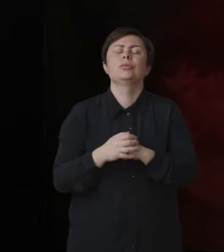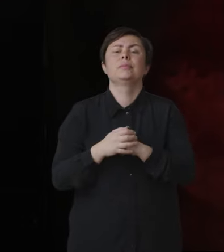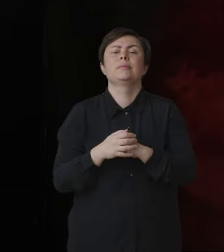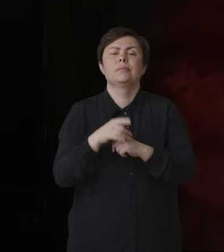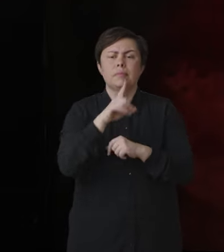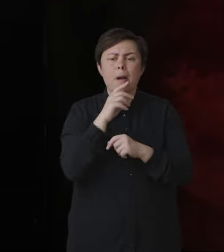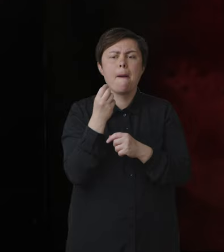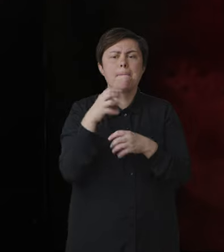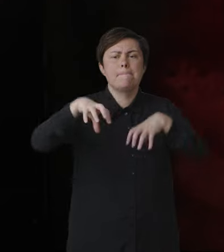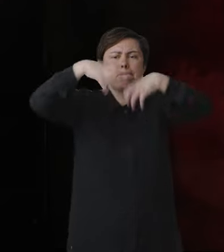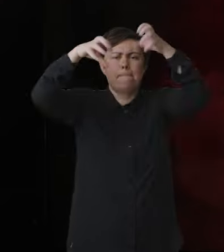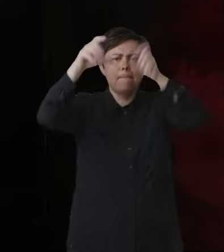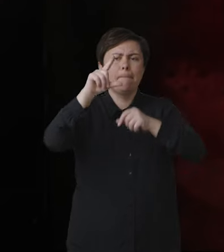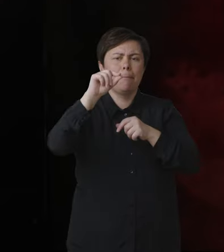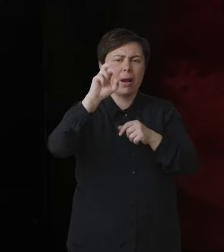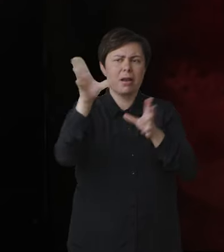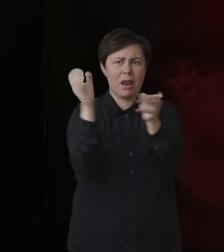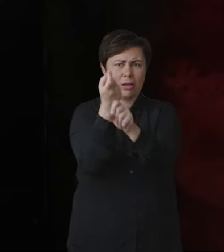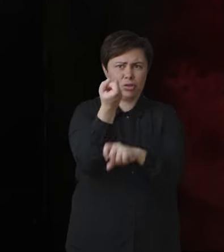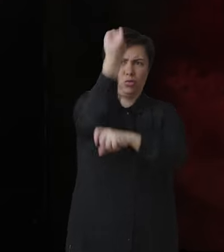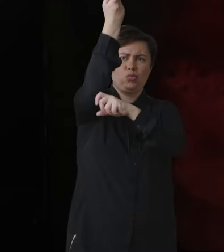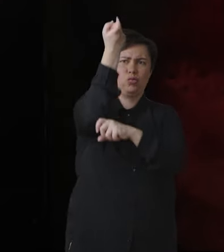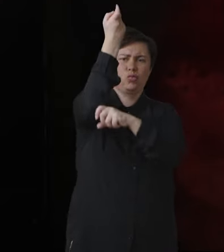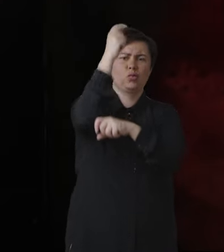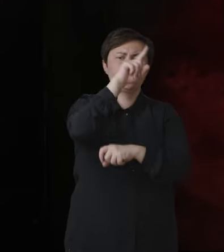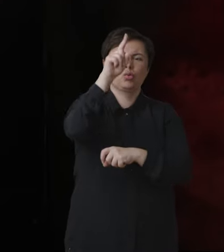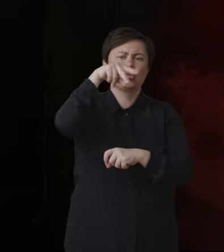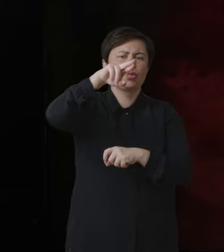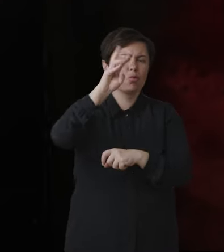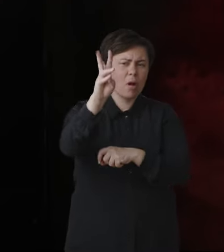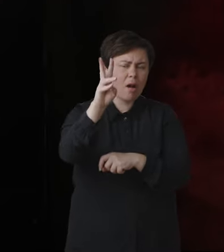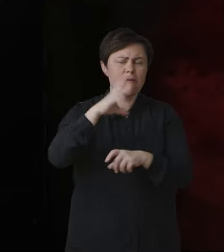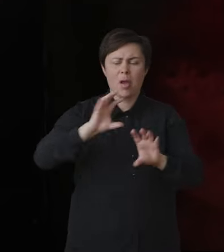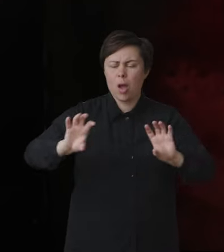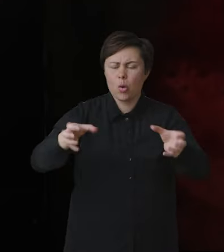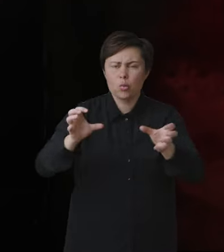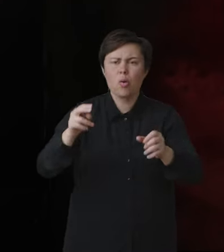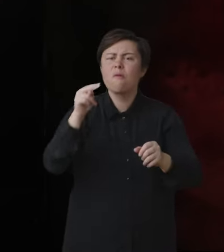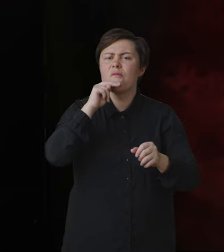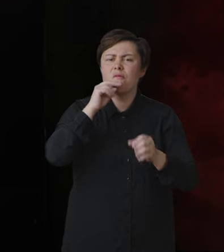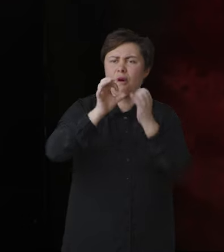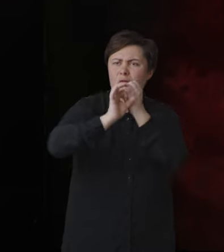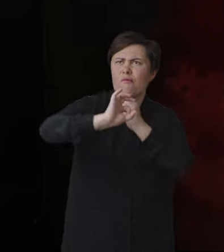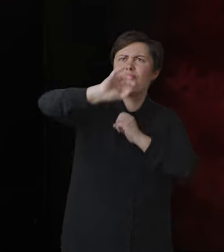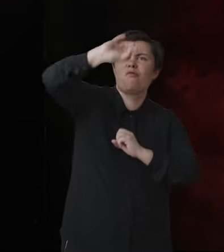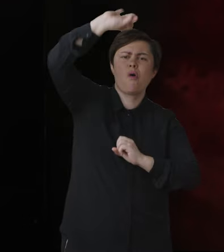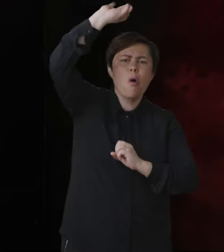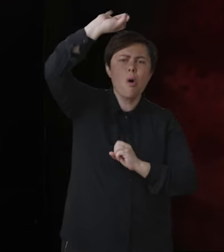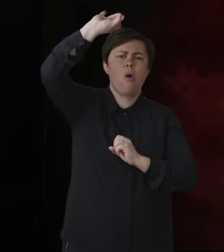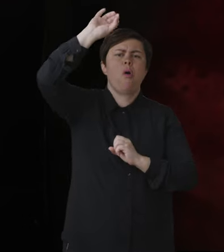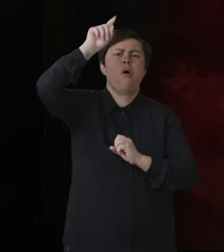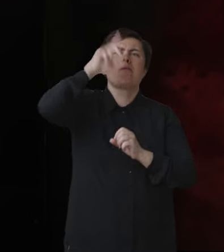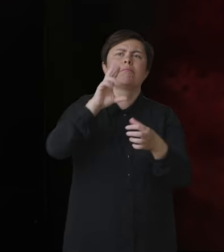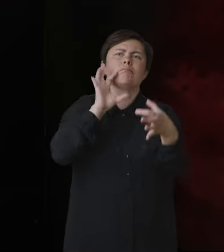na parowe, to przy żurawiach były takie ujęcia wody, taki kran jak jest wąż powietrzny, tak my mieliśmy tego